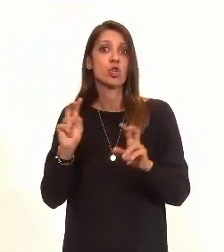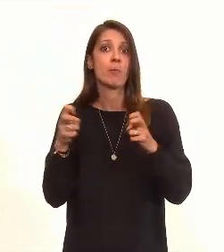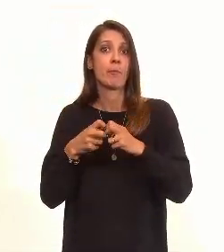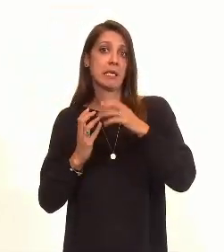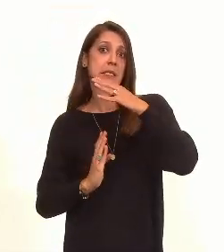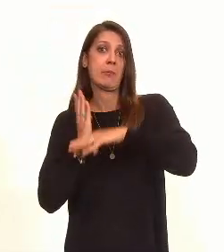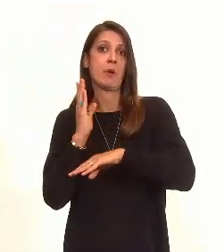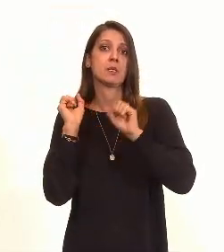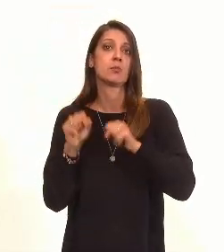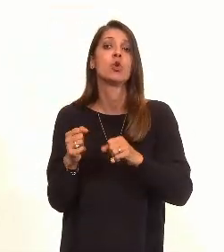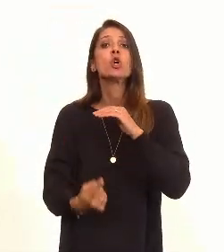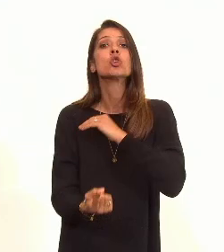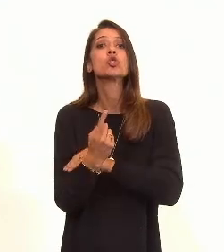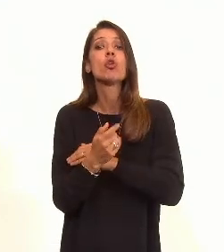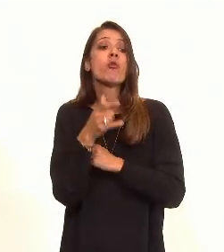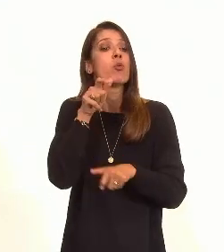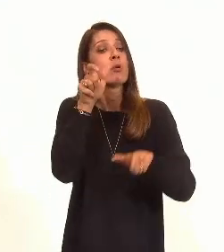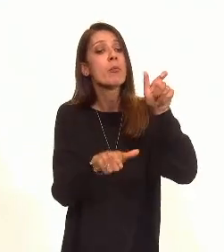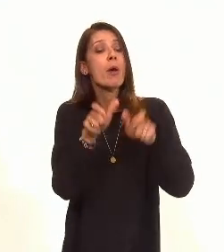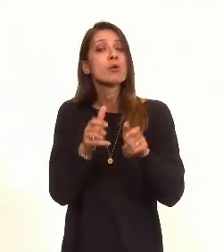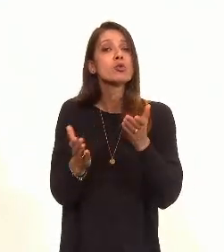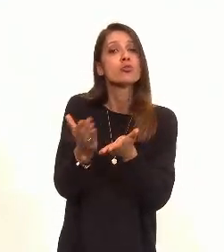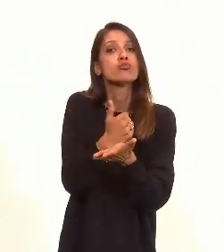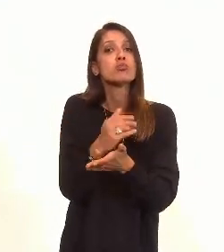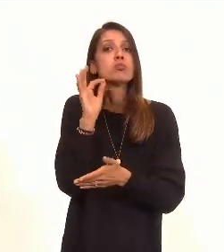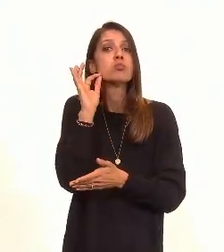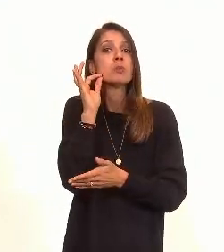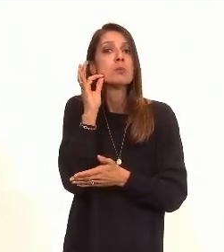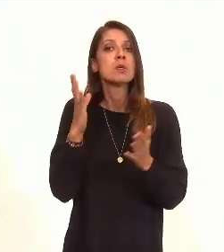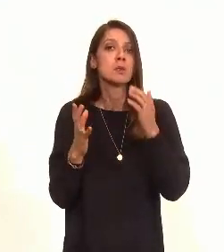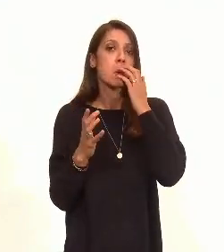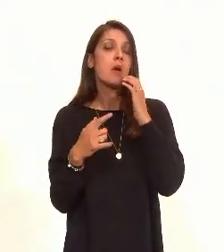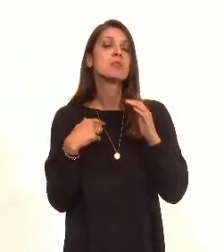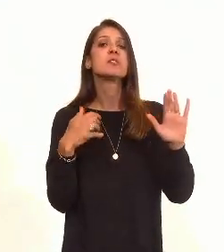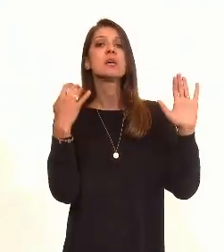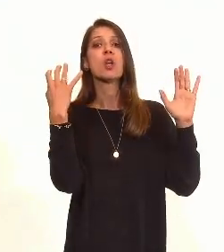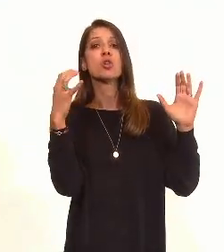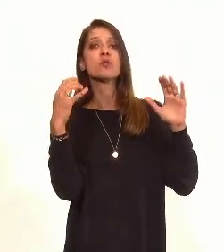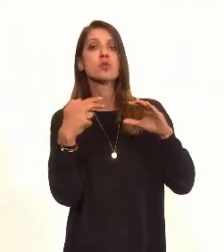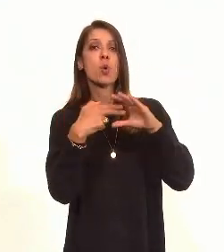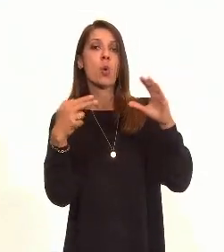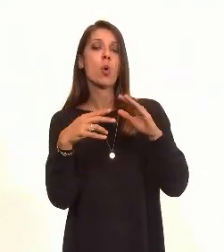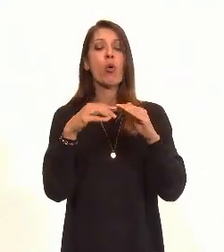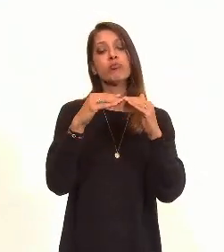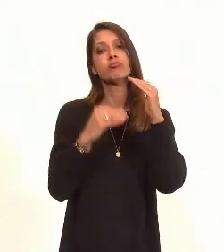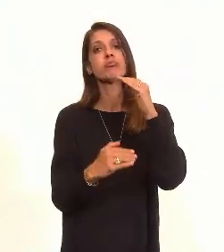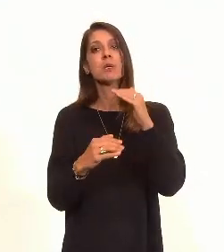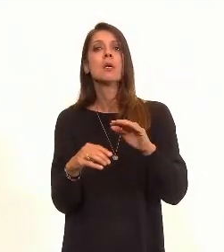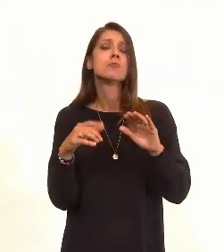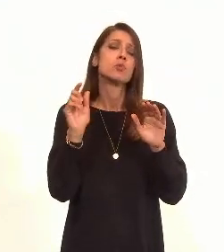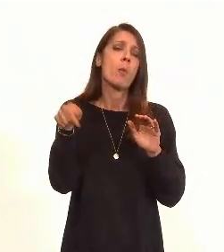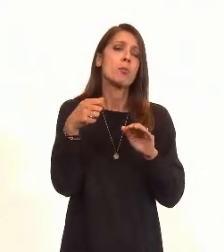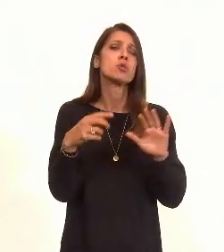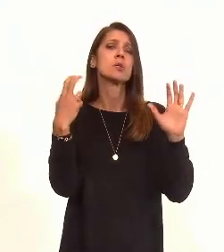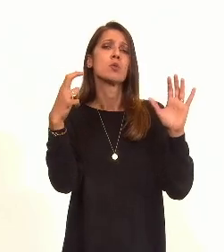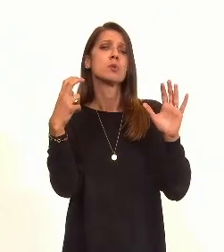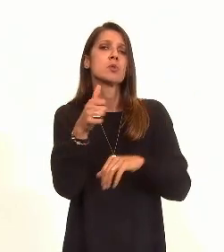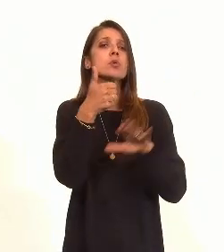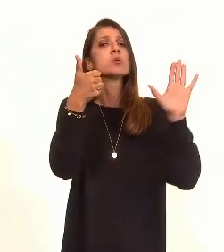sauf pour les petits revenus, si on arrondit en dessous de 900 €, le chiffre exact c'est 864 et quelques, qui fait